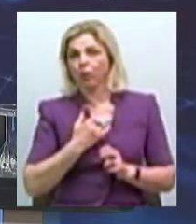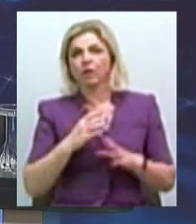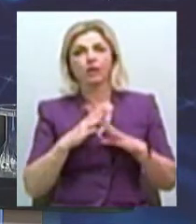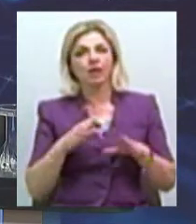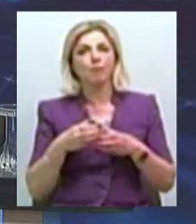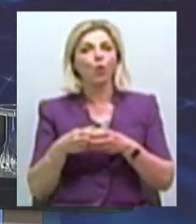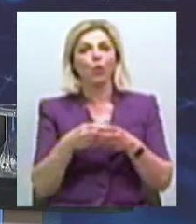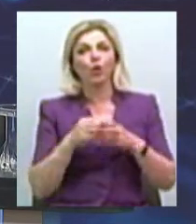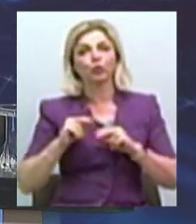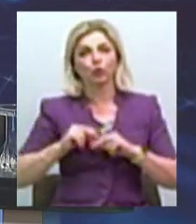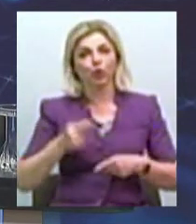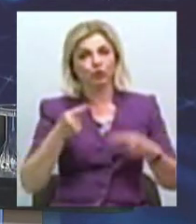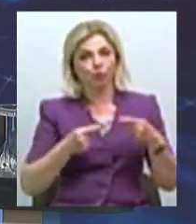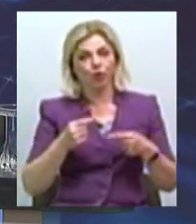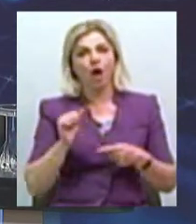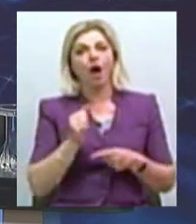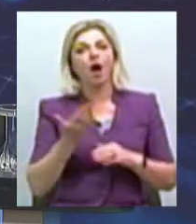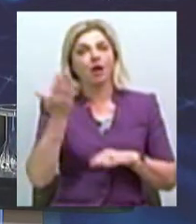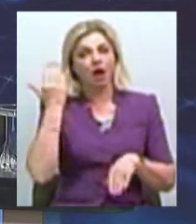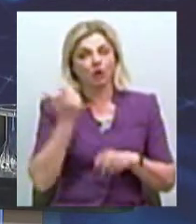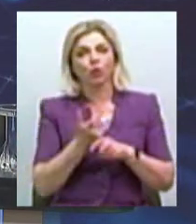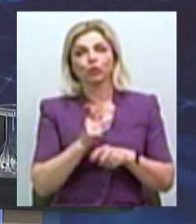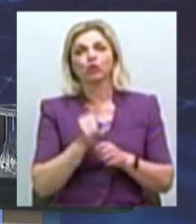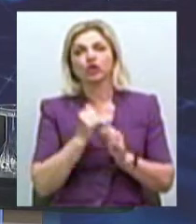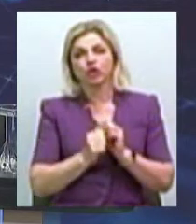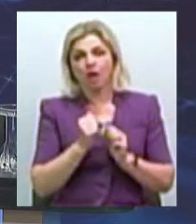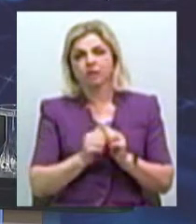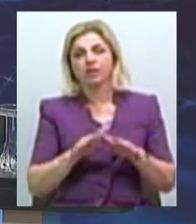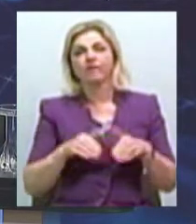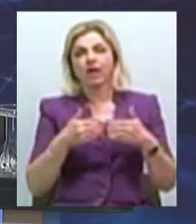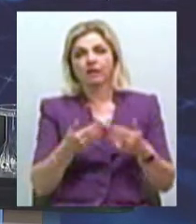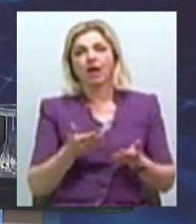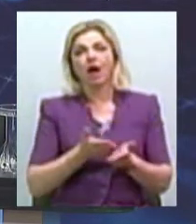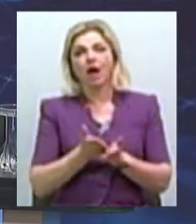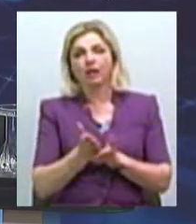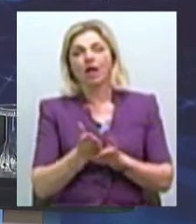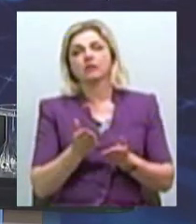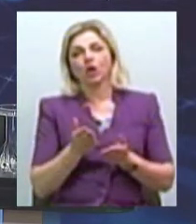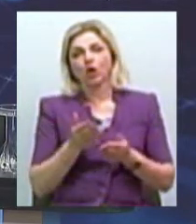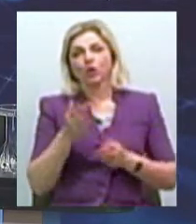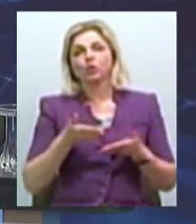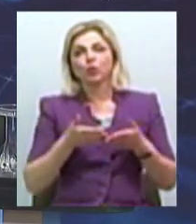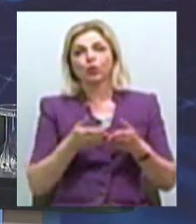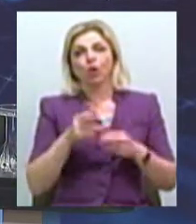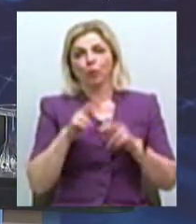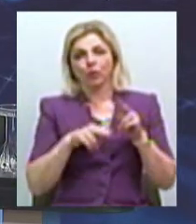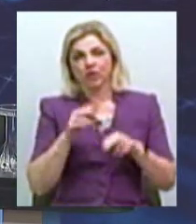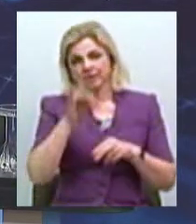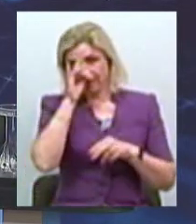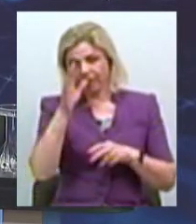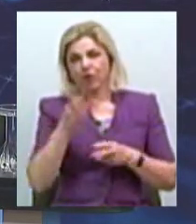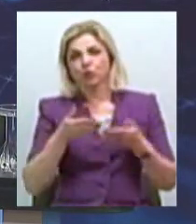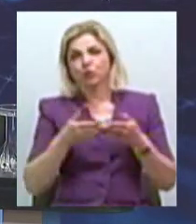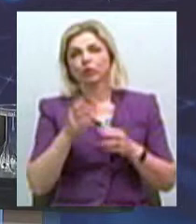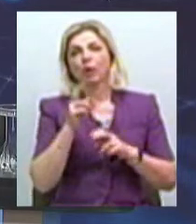колективних трудових спорів, а раніше до нас дуже часто звертались наші галузь суднобудування, і це наші славнозвісні